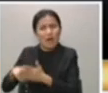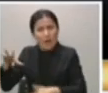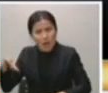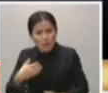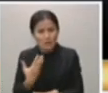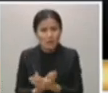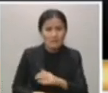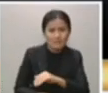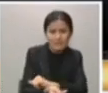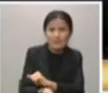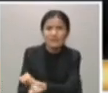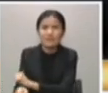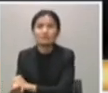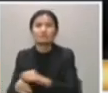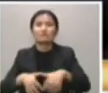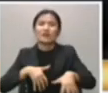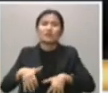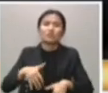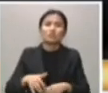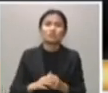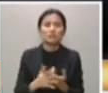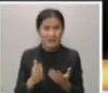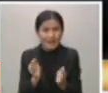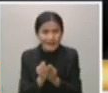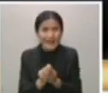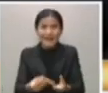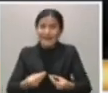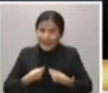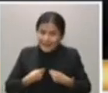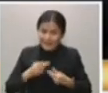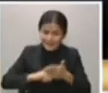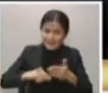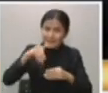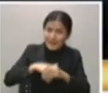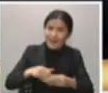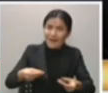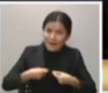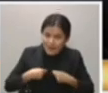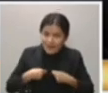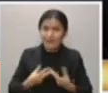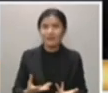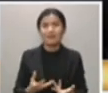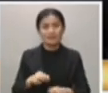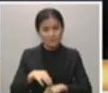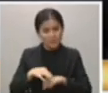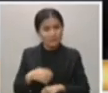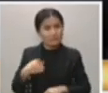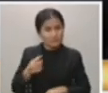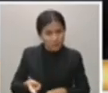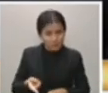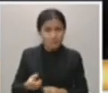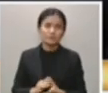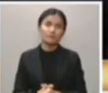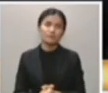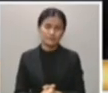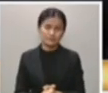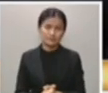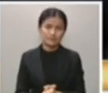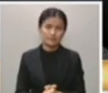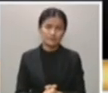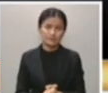เพื่อตอบแทนความอยากที่จะมีการซื้อทอดอำนาจของท่านท่านอาศัยช่องว่